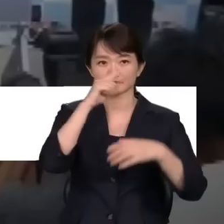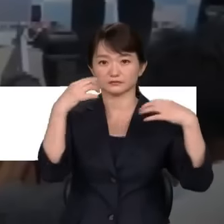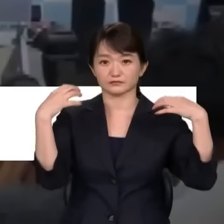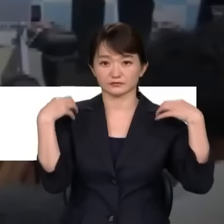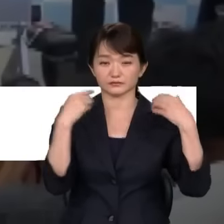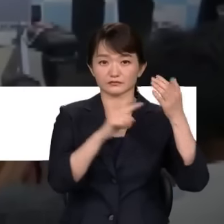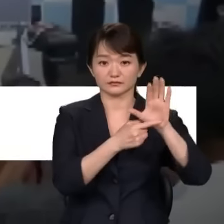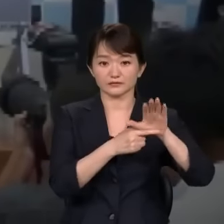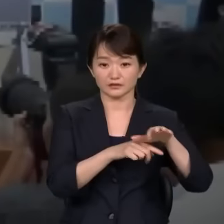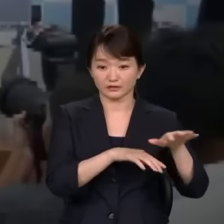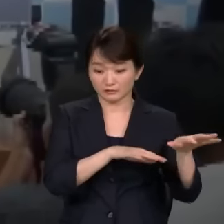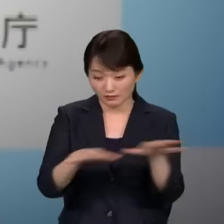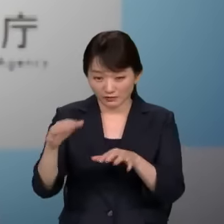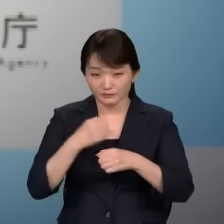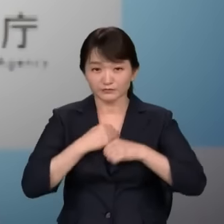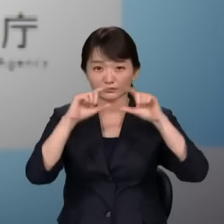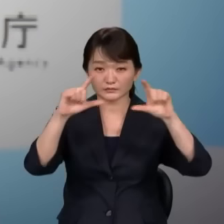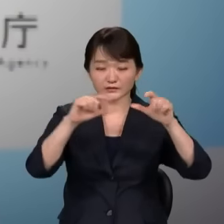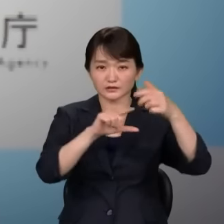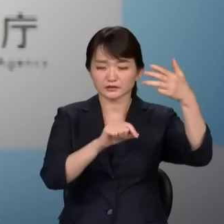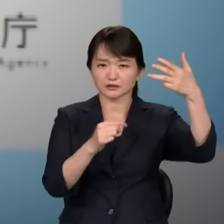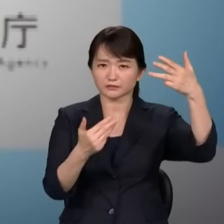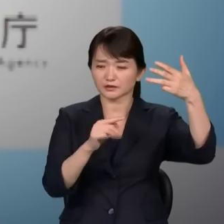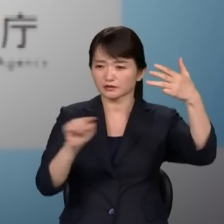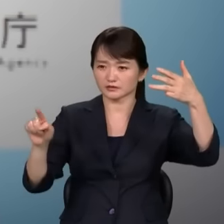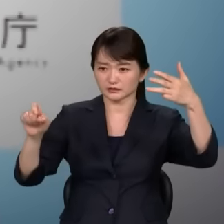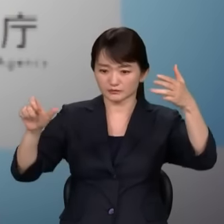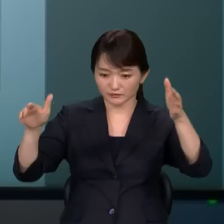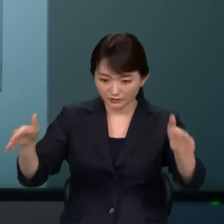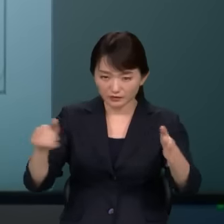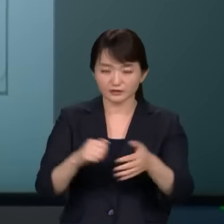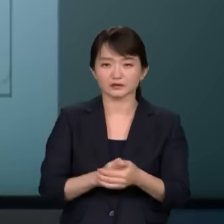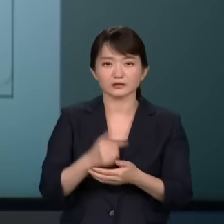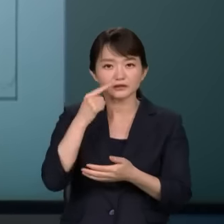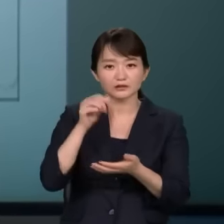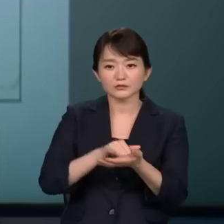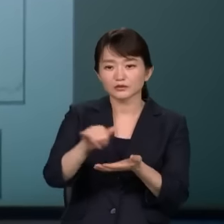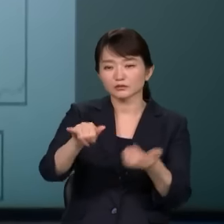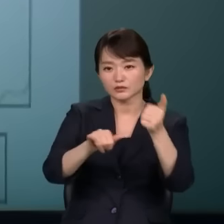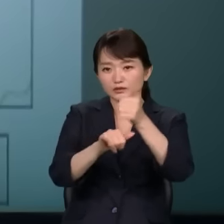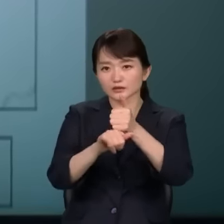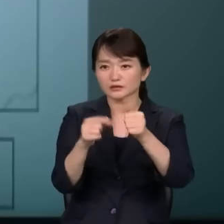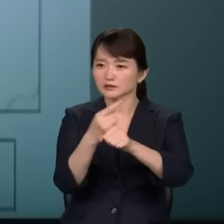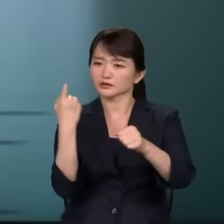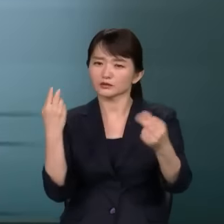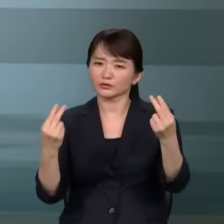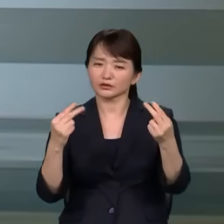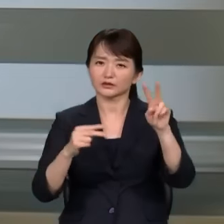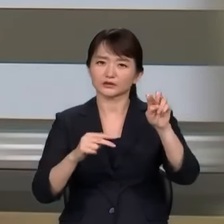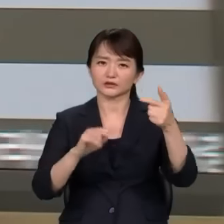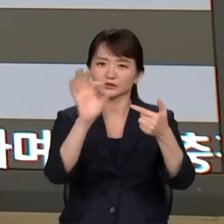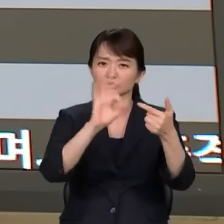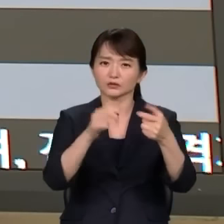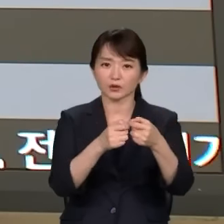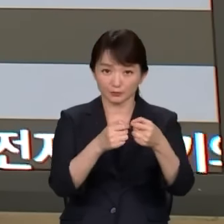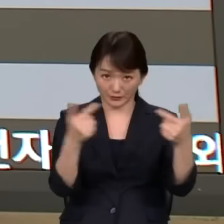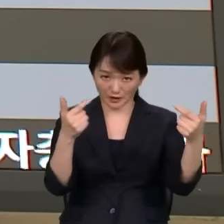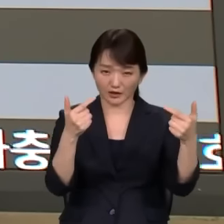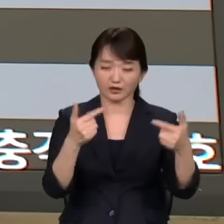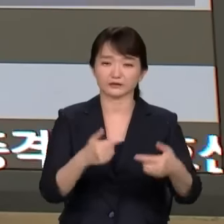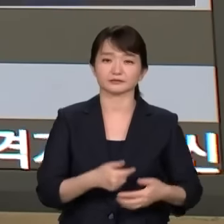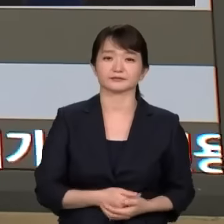대지진 주의보를 내린 지난 8일에서 15일까지 일본 노선 이용객은 1년 전 같은 기간보다 26% 넘게